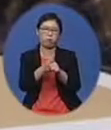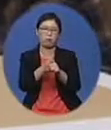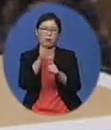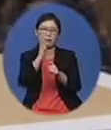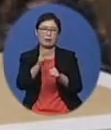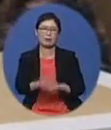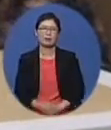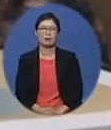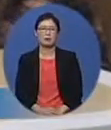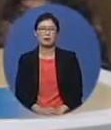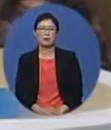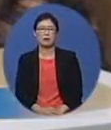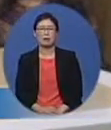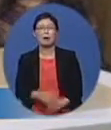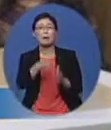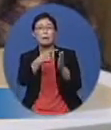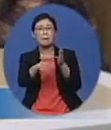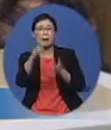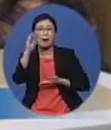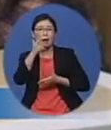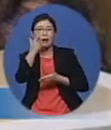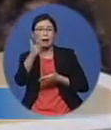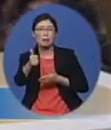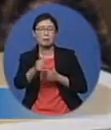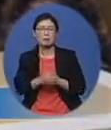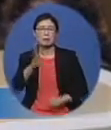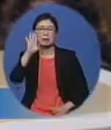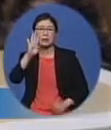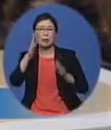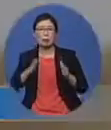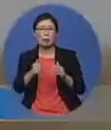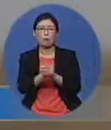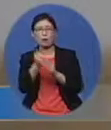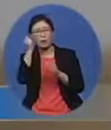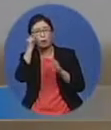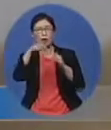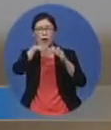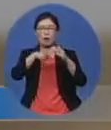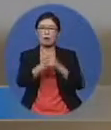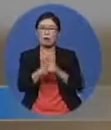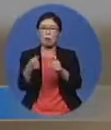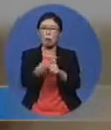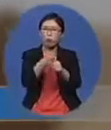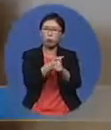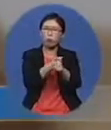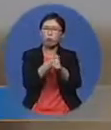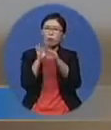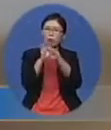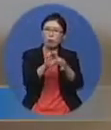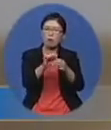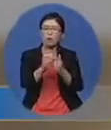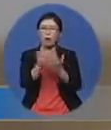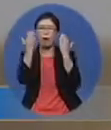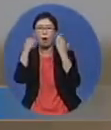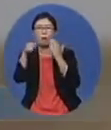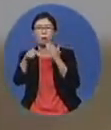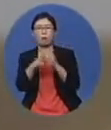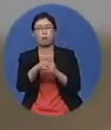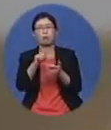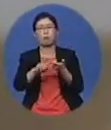피해 학생의 아버지는 나흘간 기숙사 안에서 무자비한 폭행이 벌어졌는데도 학교 측이 이를 모르고 있었다는 것이 이해되지 않는다고